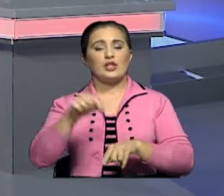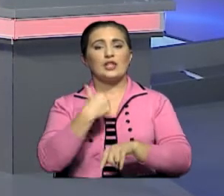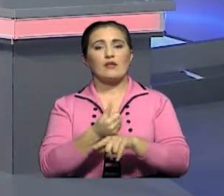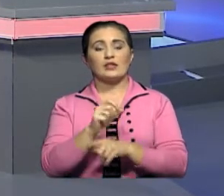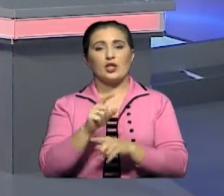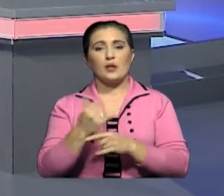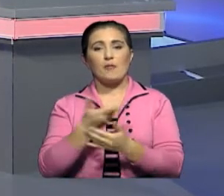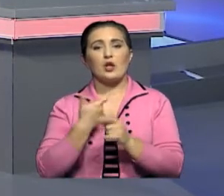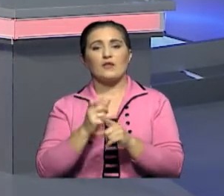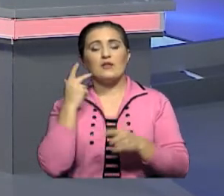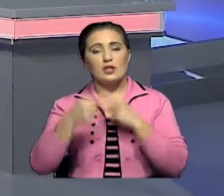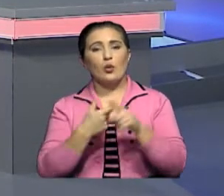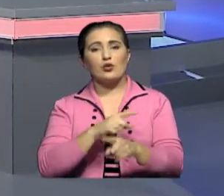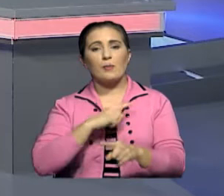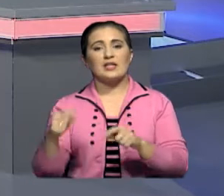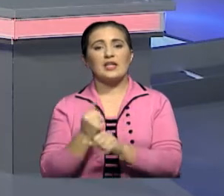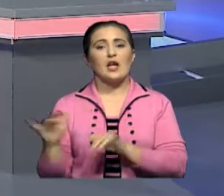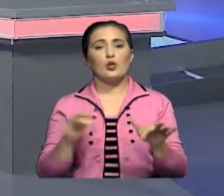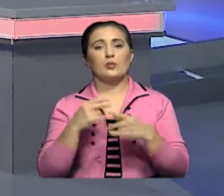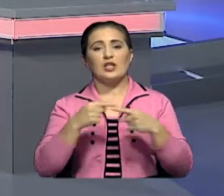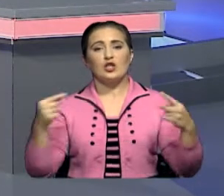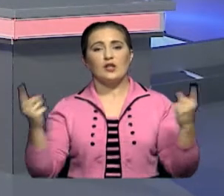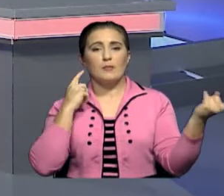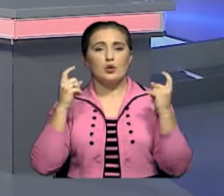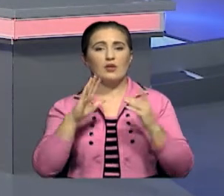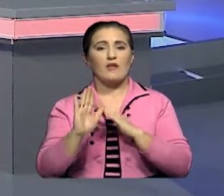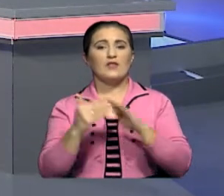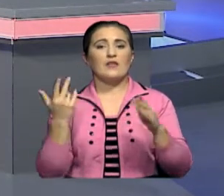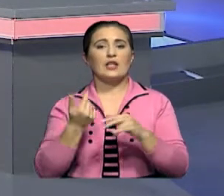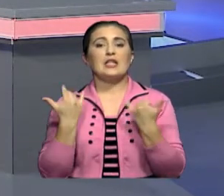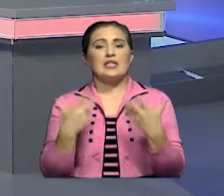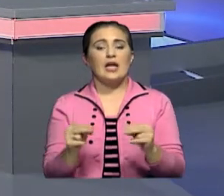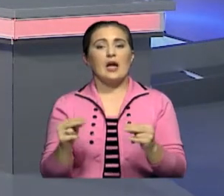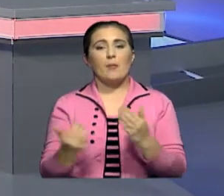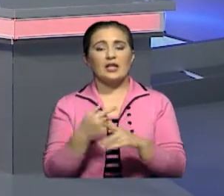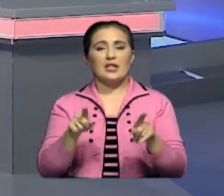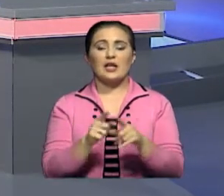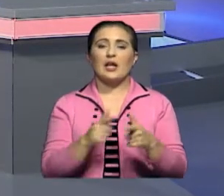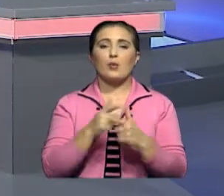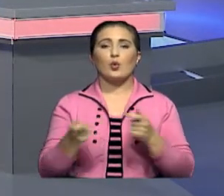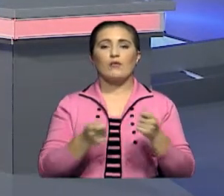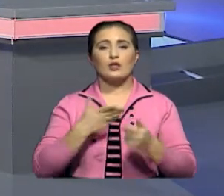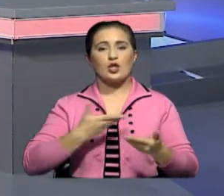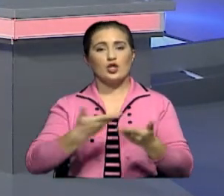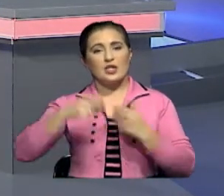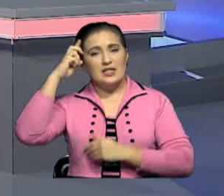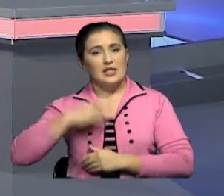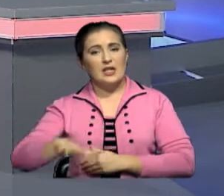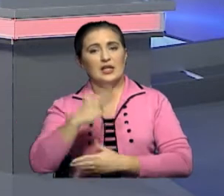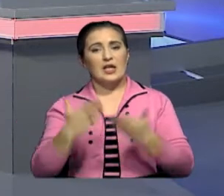munich не всегда быстро реагируем на различные информационные вызовы где опять таки либо руководство нашей страны либо